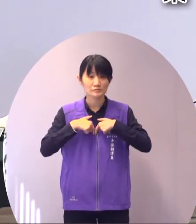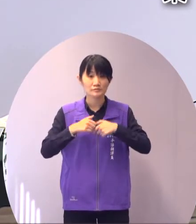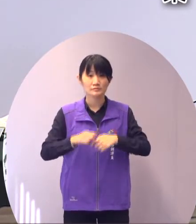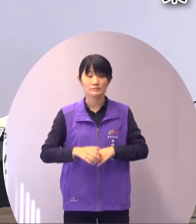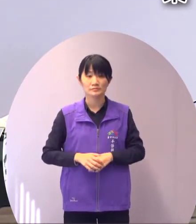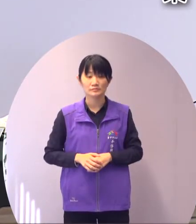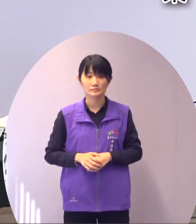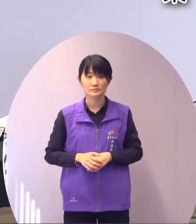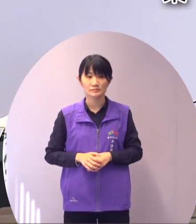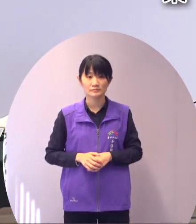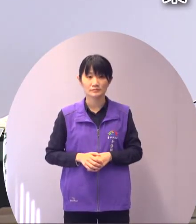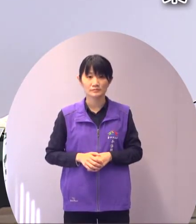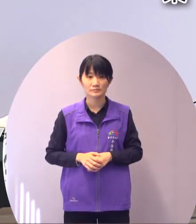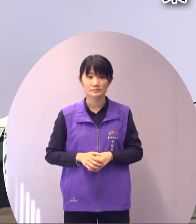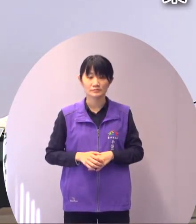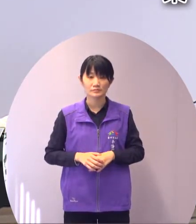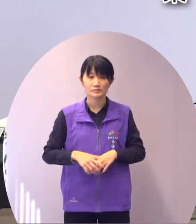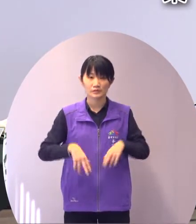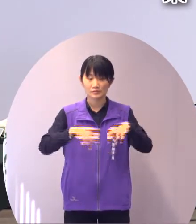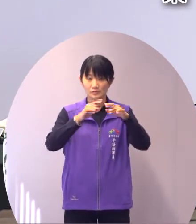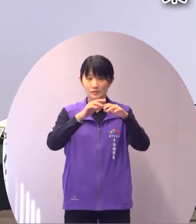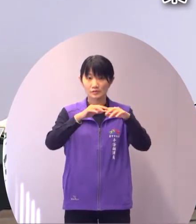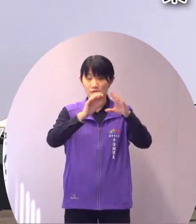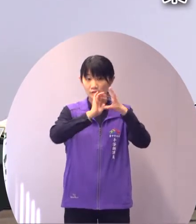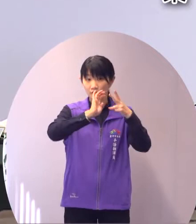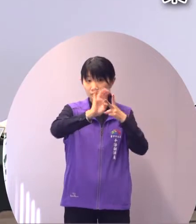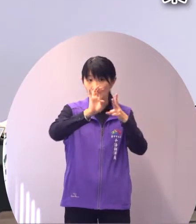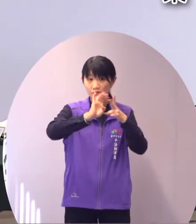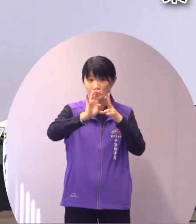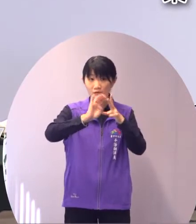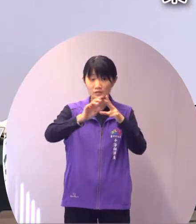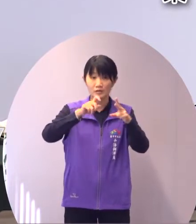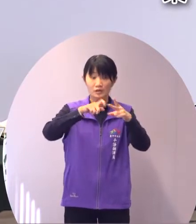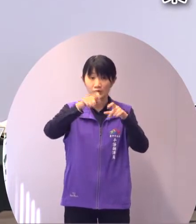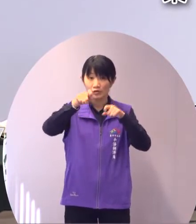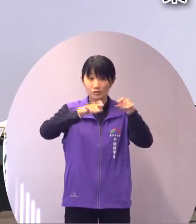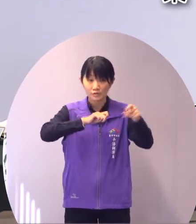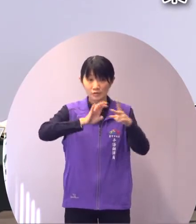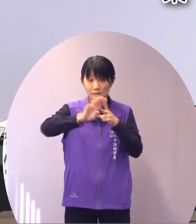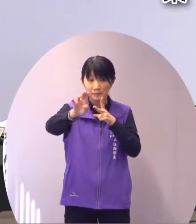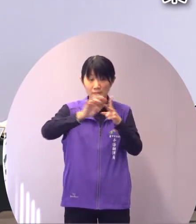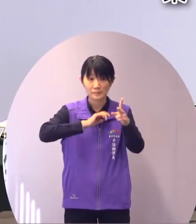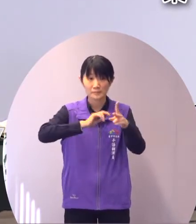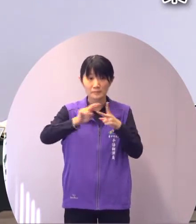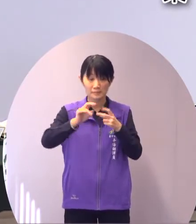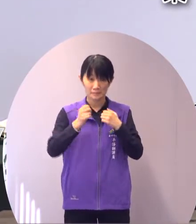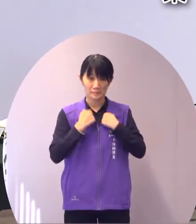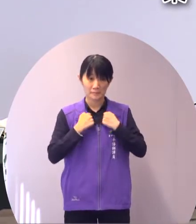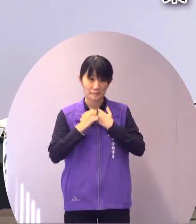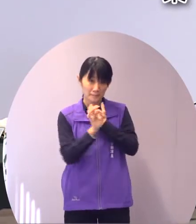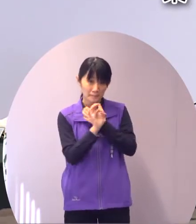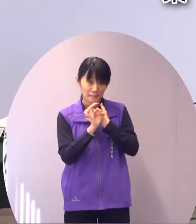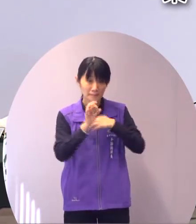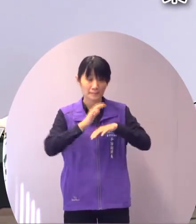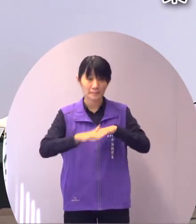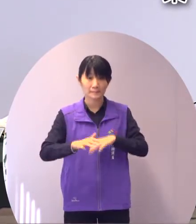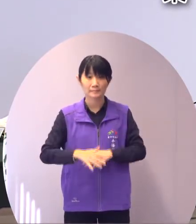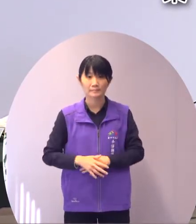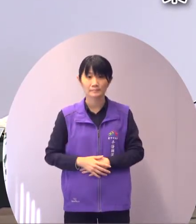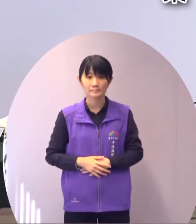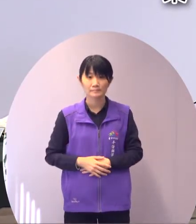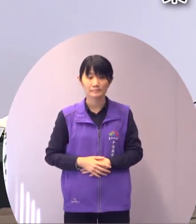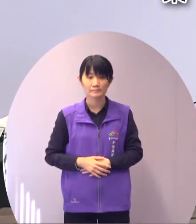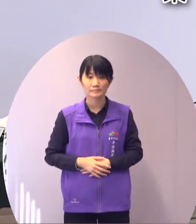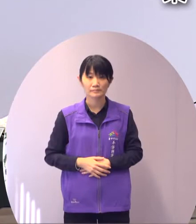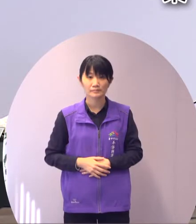做两次的电子邮件的社交工程演练啊，因为现在这个大概